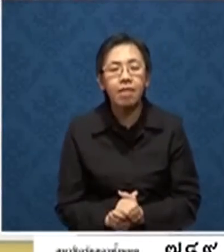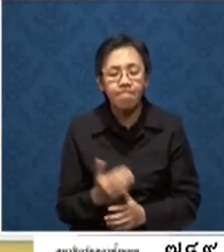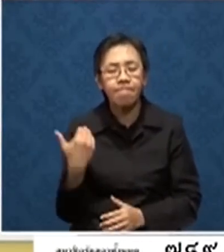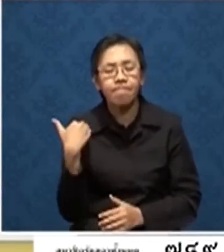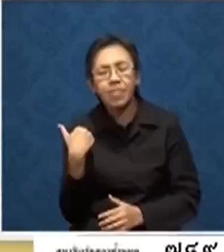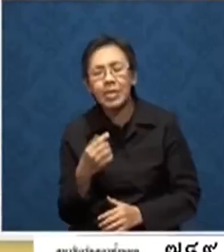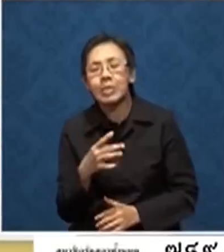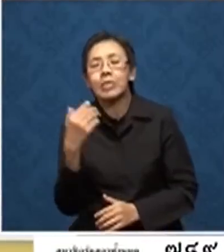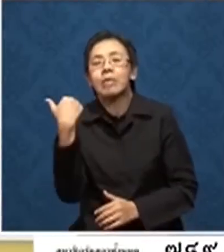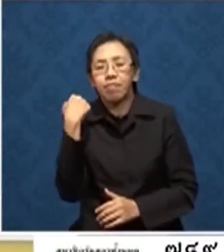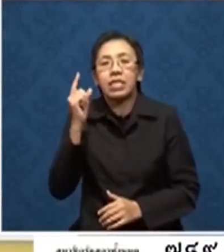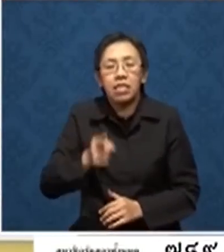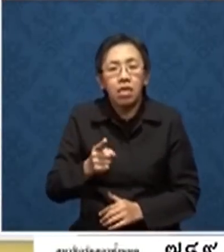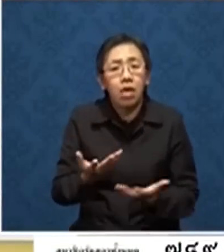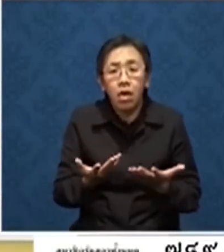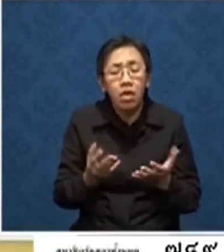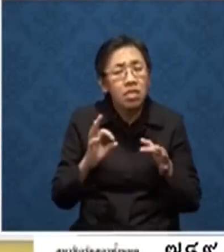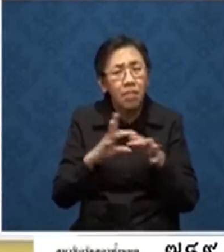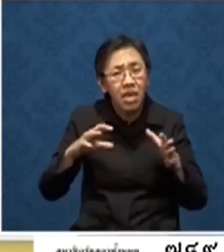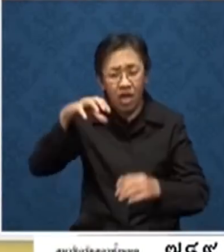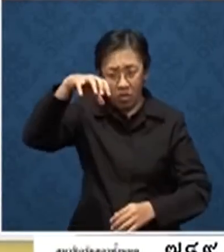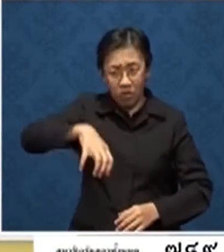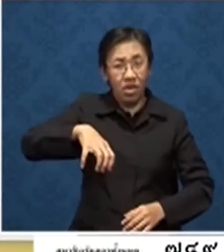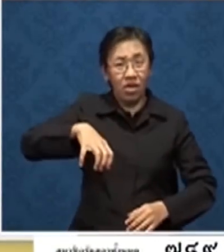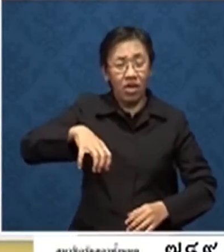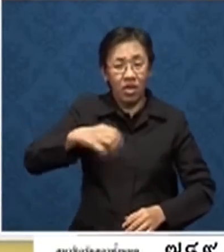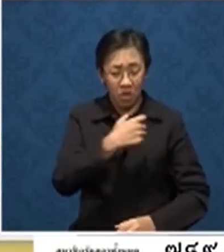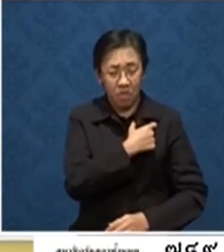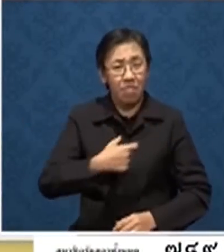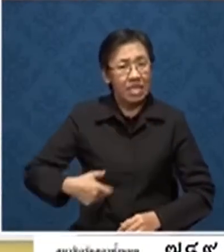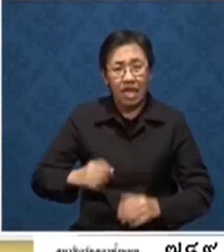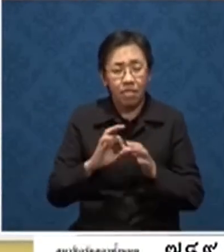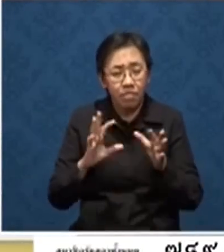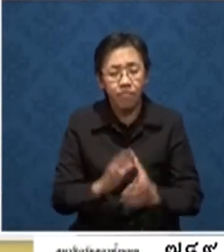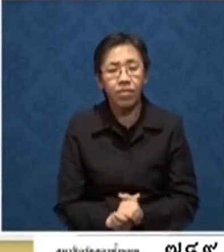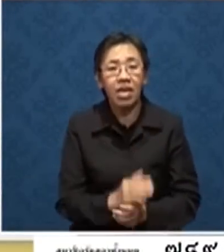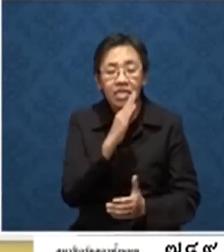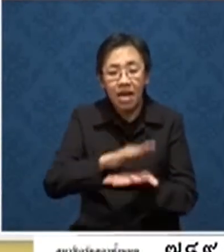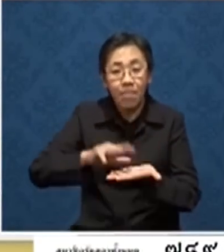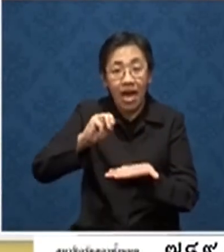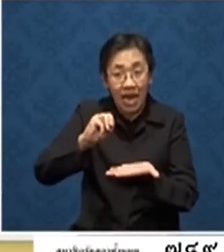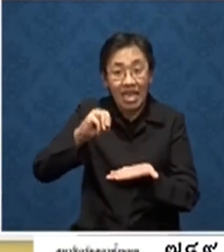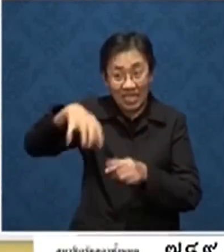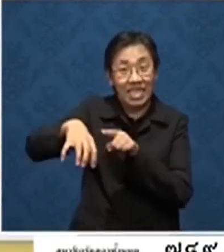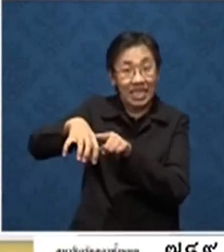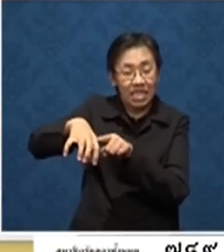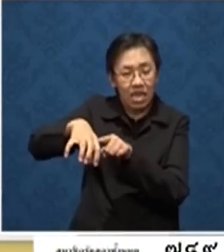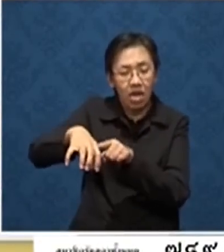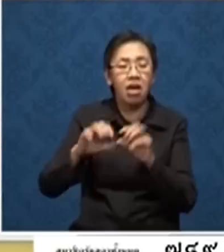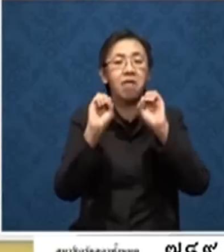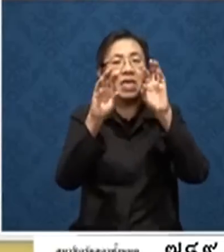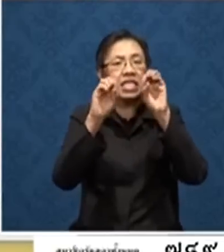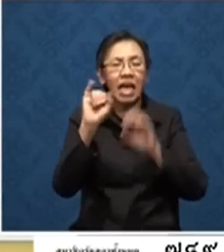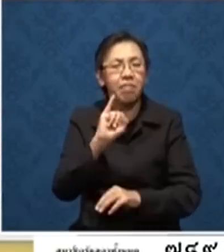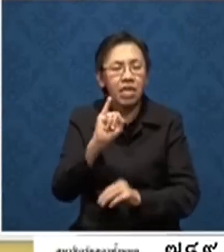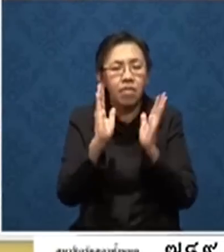จริงครับแต่มันก็ไม่เกี่ยวกับสถาบันครับถ้าผมจะยกตัวอย่างว่ามีมหาวิทยาลัยแห่งหนึ่งมีอาจารย์ที่